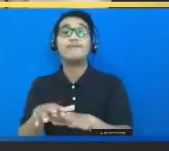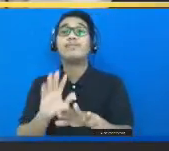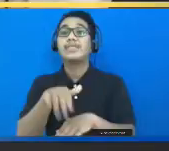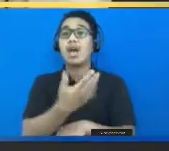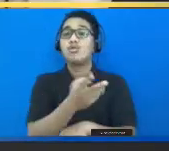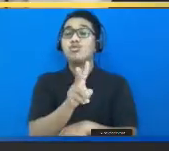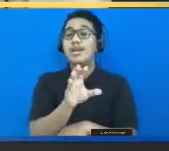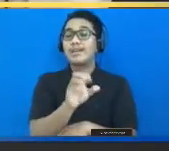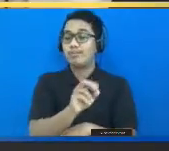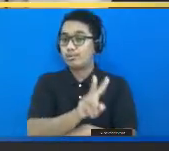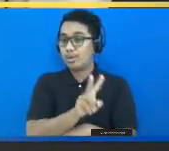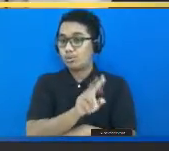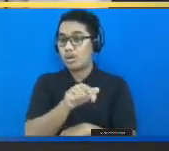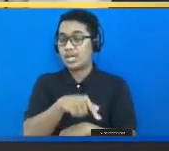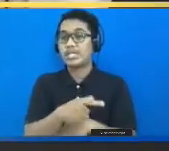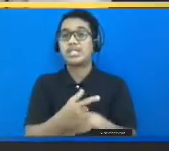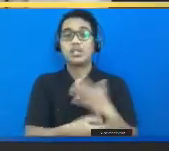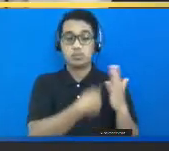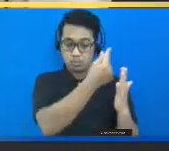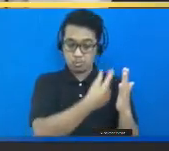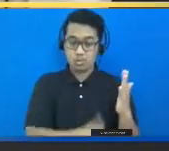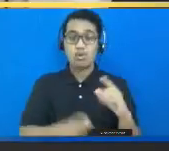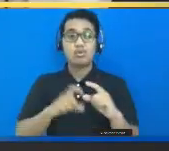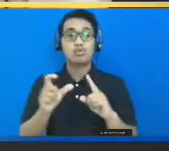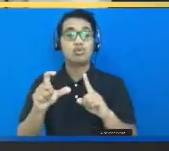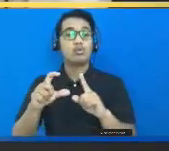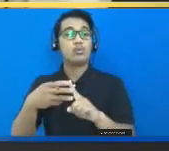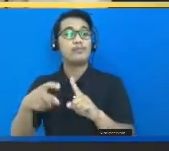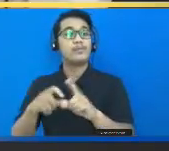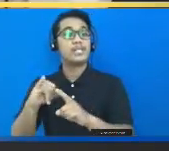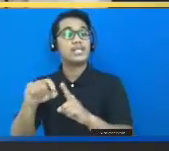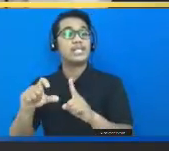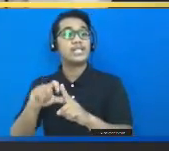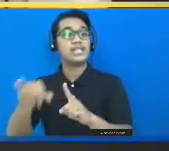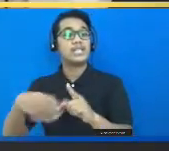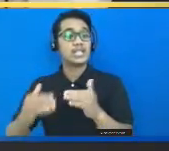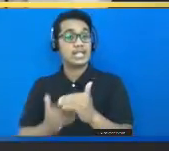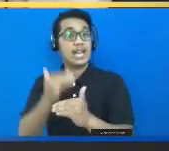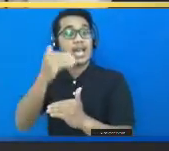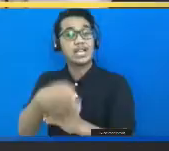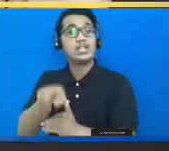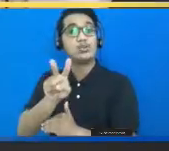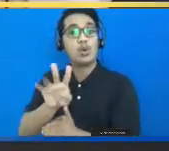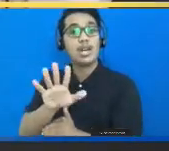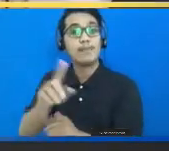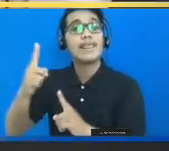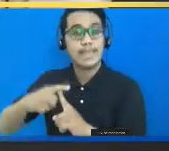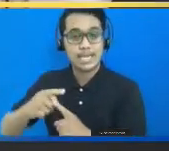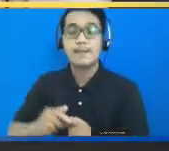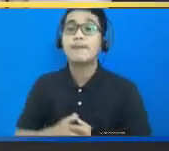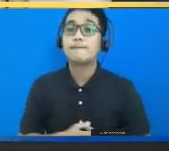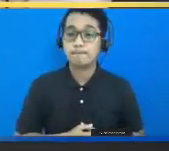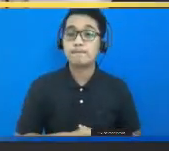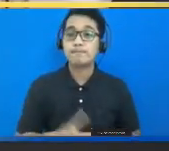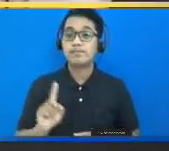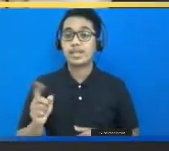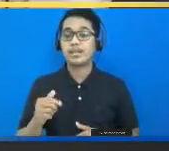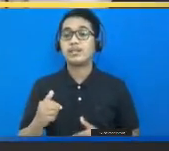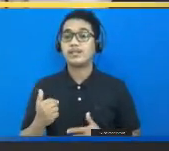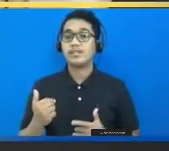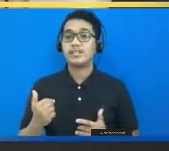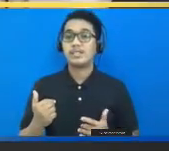2022 ini apa alokasi subsidi nya sedikit naik jadi 25 triliun ya dan juga